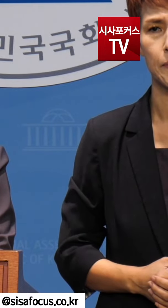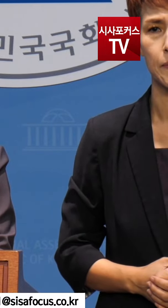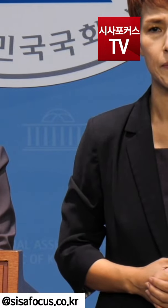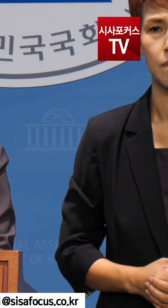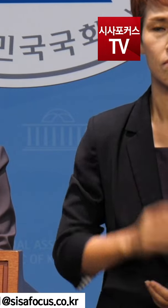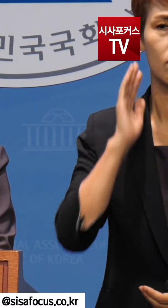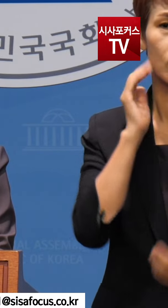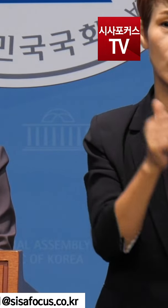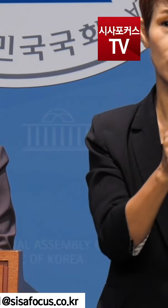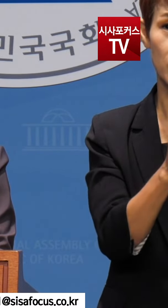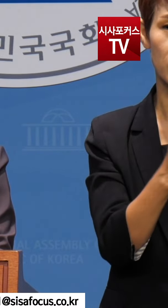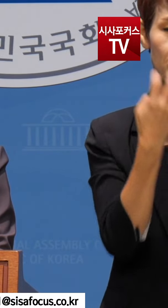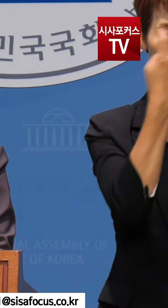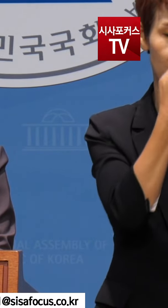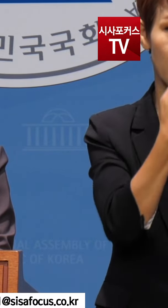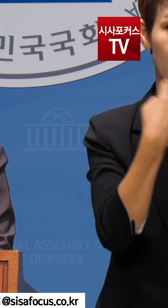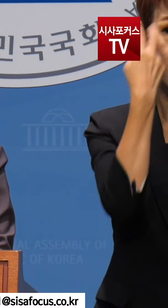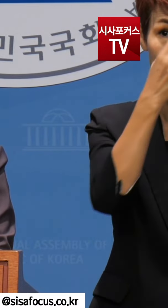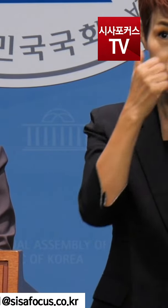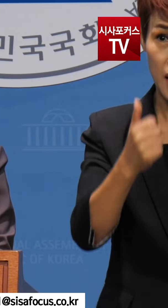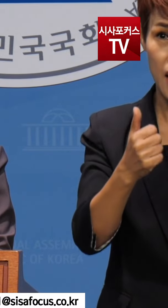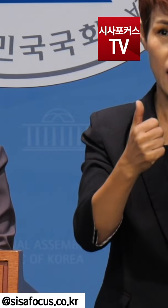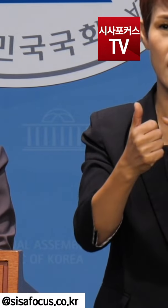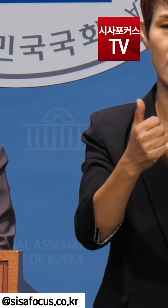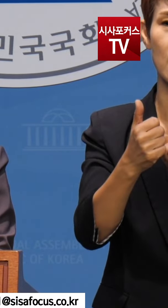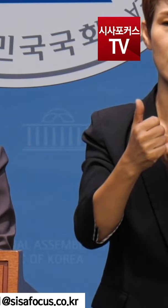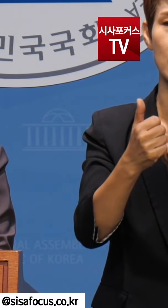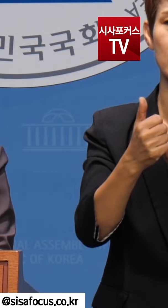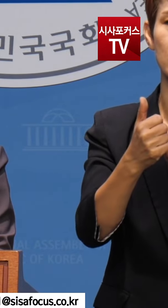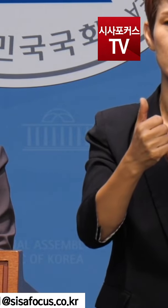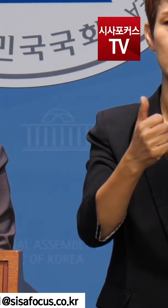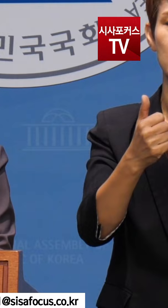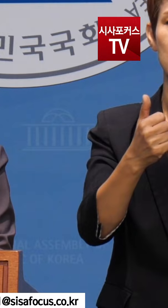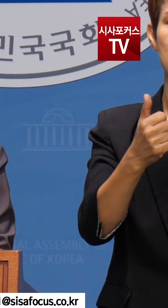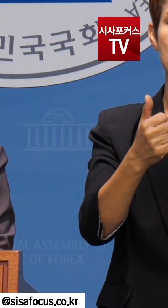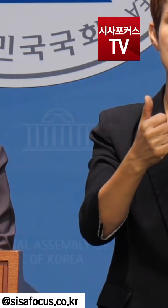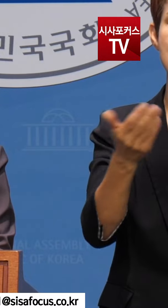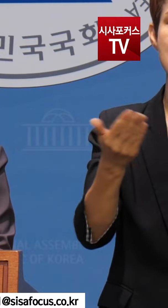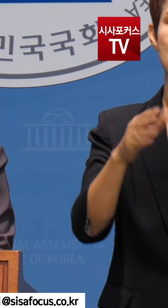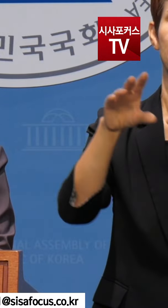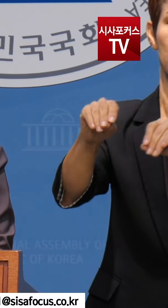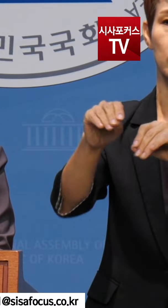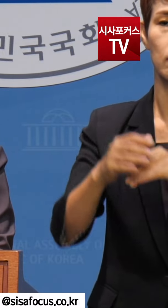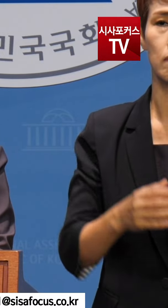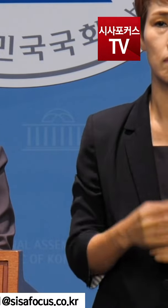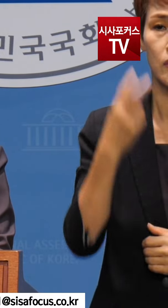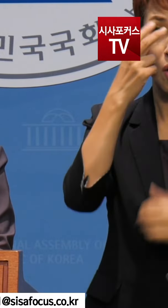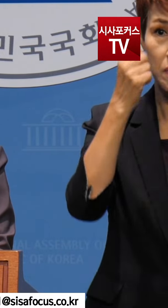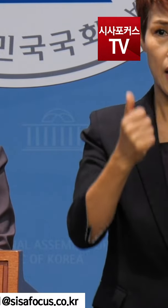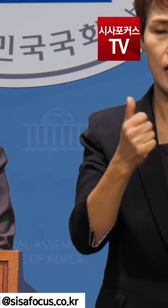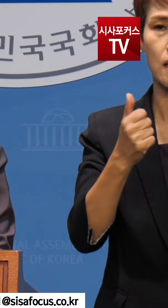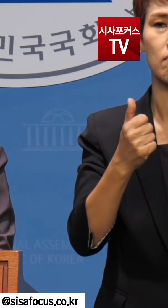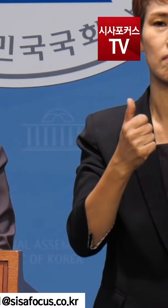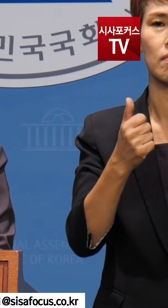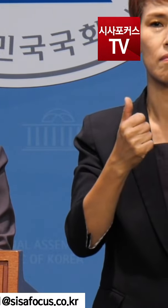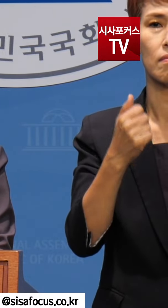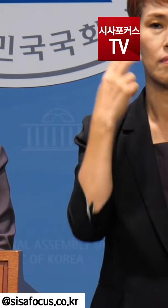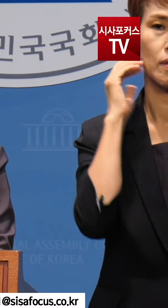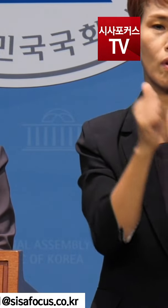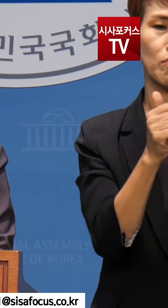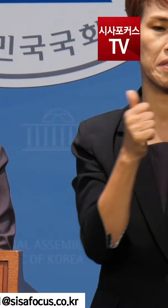있습니다 수하 검찰에는 인사 철가 내려지고 검찰은 결국 황제조사 알현